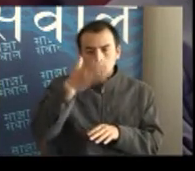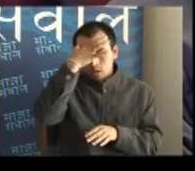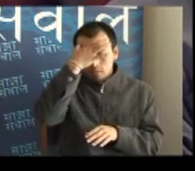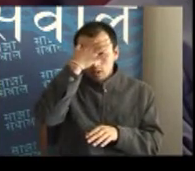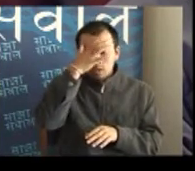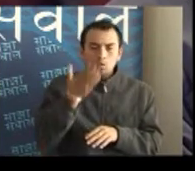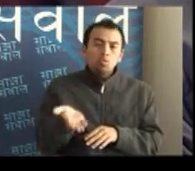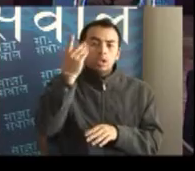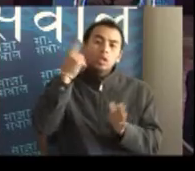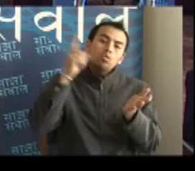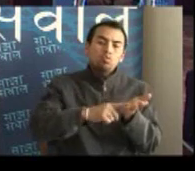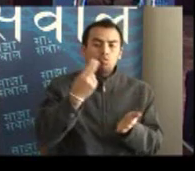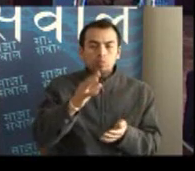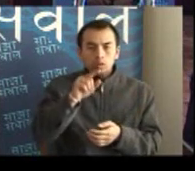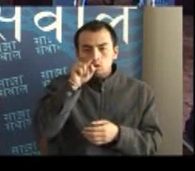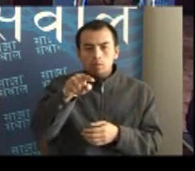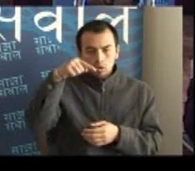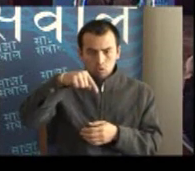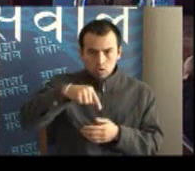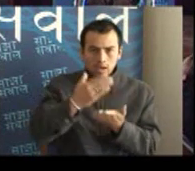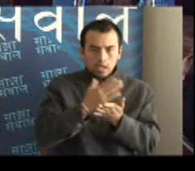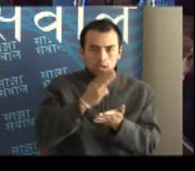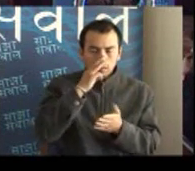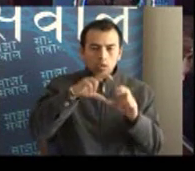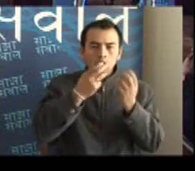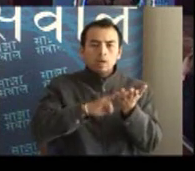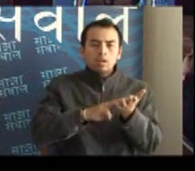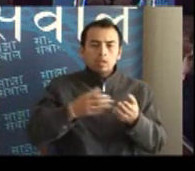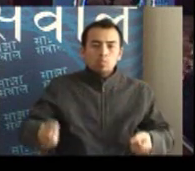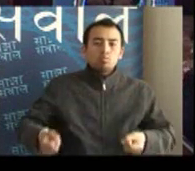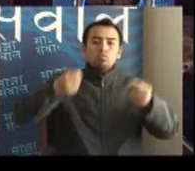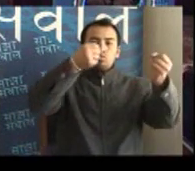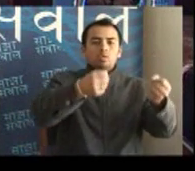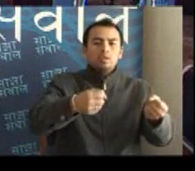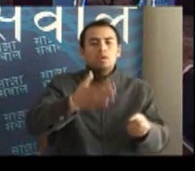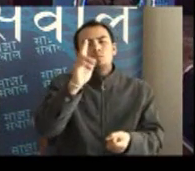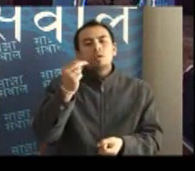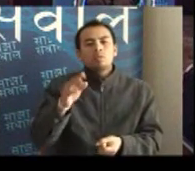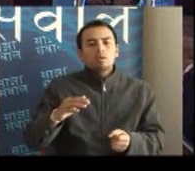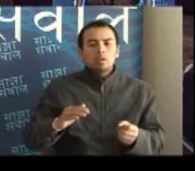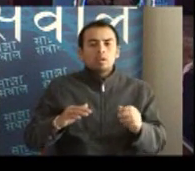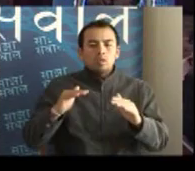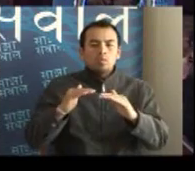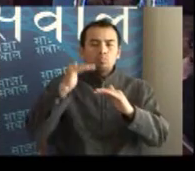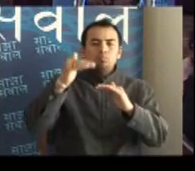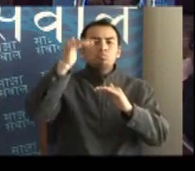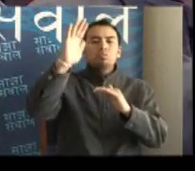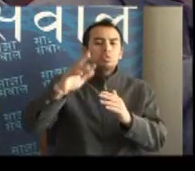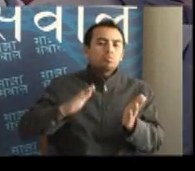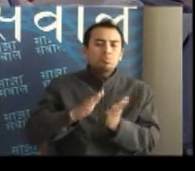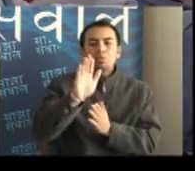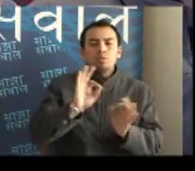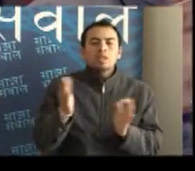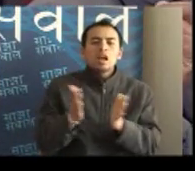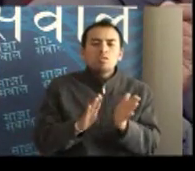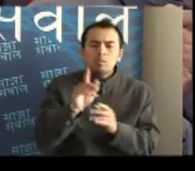हामी उठेदेखि समस्या सुरु भयो कि तपाईँको यो योमा अहिले हाम्रो सभासदज्यूलाई उठा उचाएर लानु पऱ्यो, यहाँ स्टेपहरू सिँढीहरू छन् त्यसले गर्दाखेरि